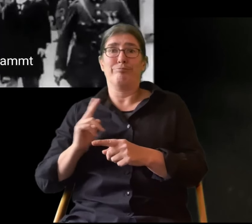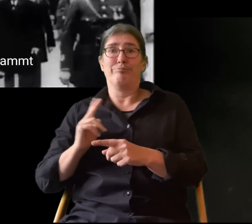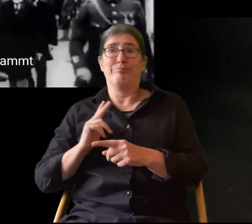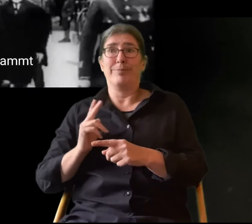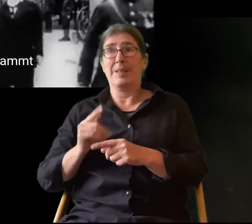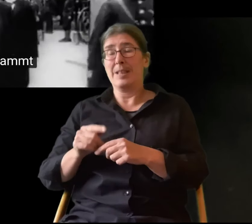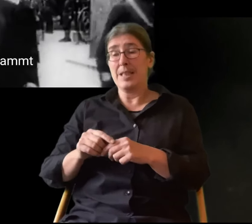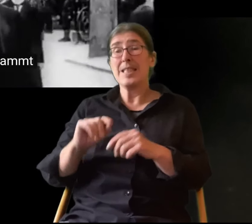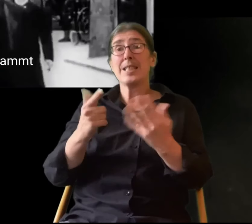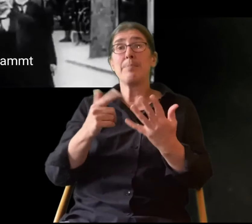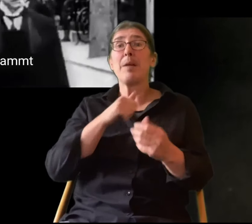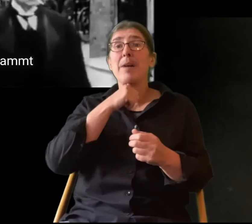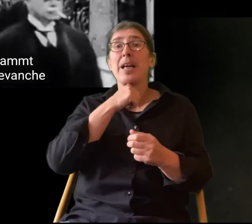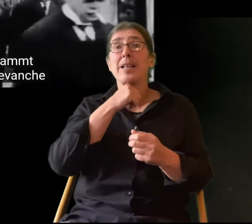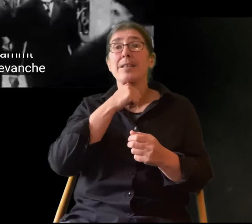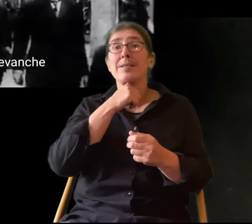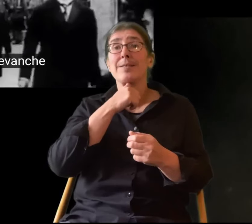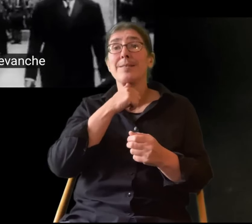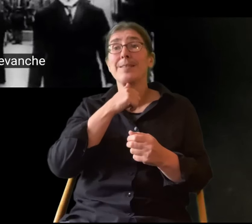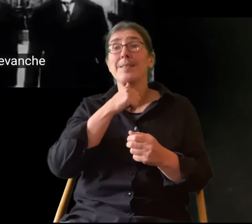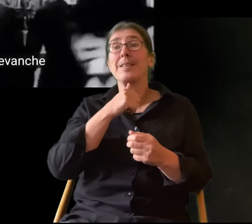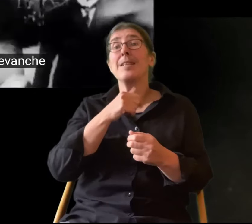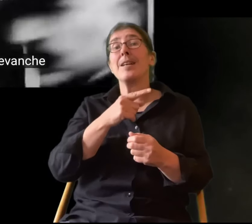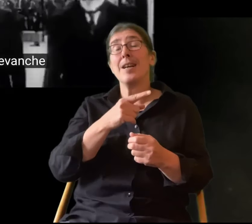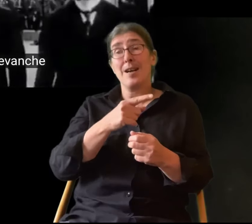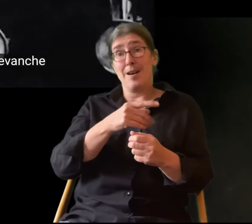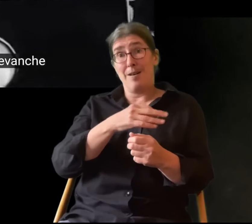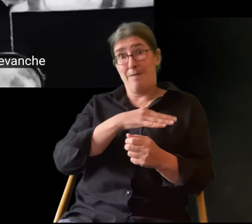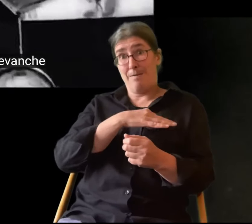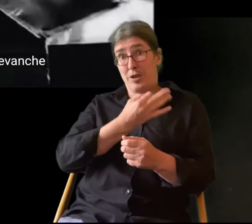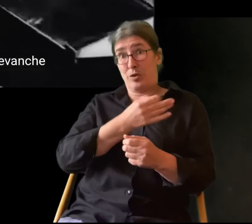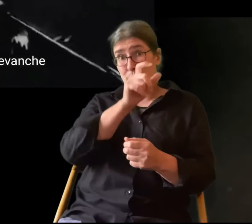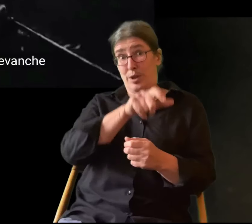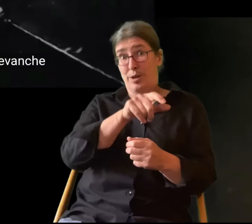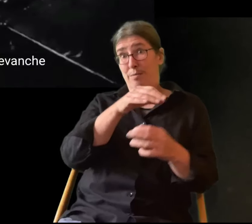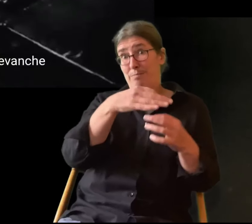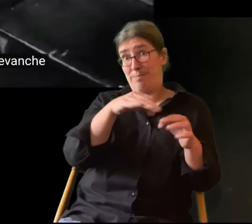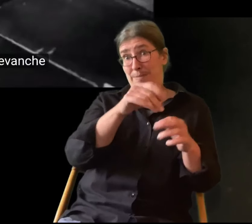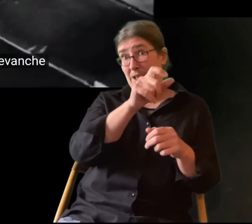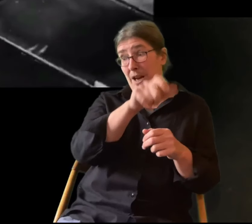siebter meyer die stunde der revanche für den franzosen clément so